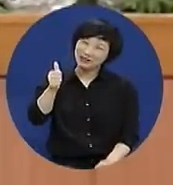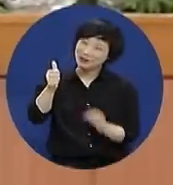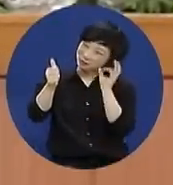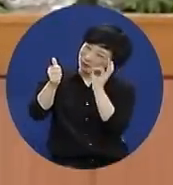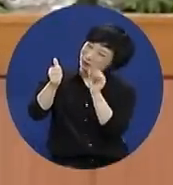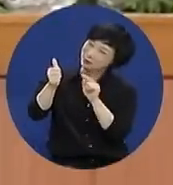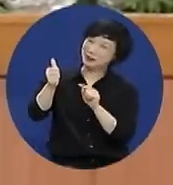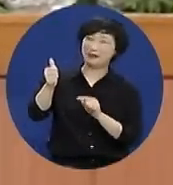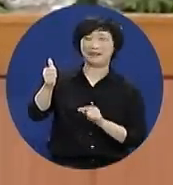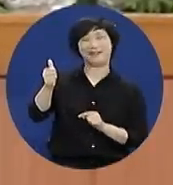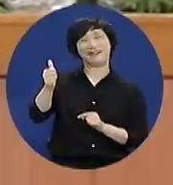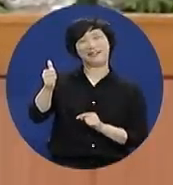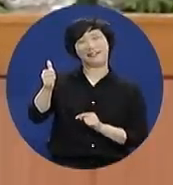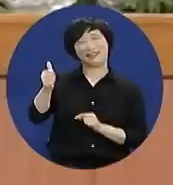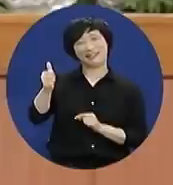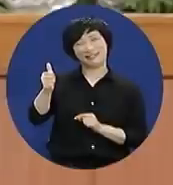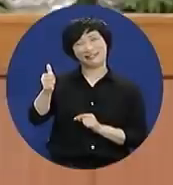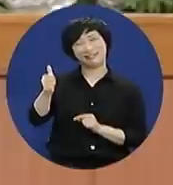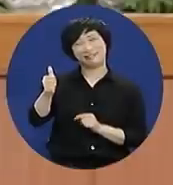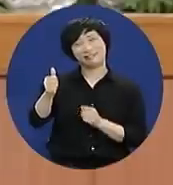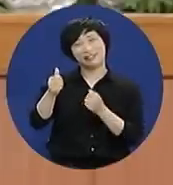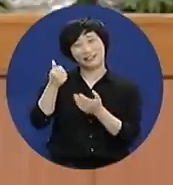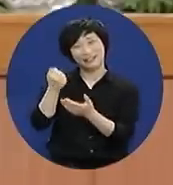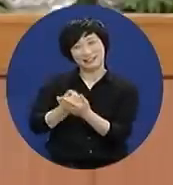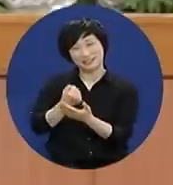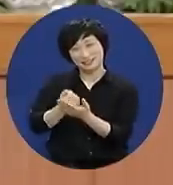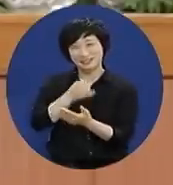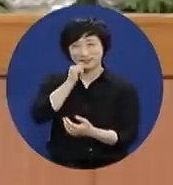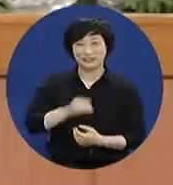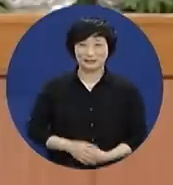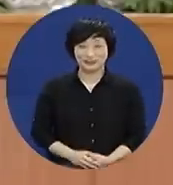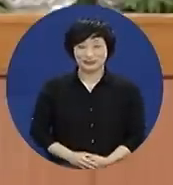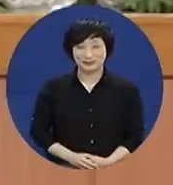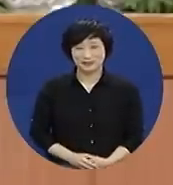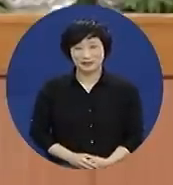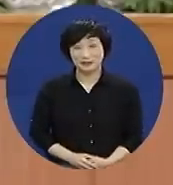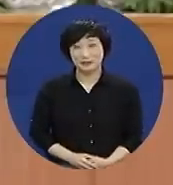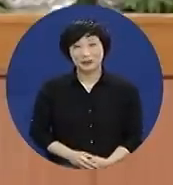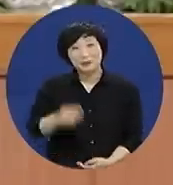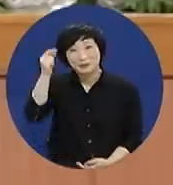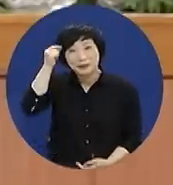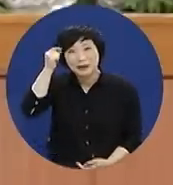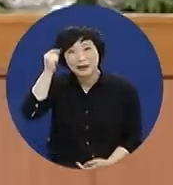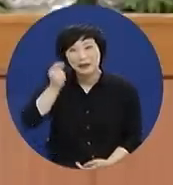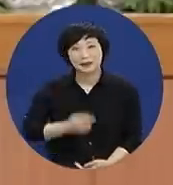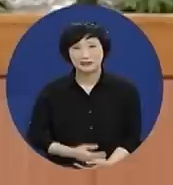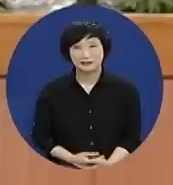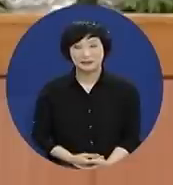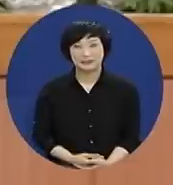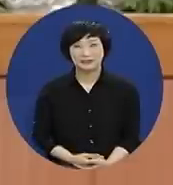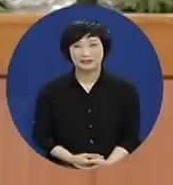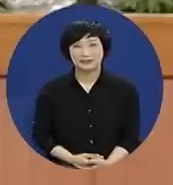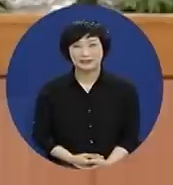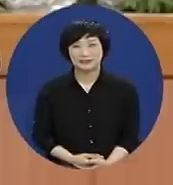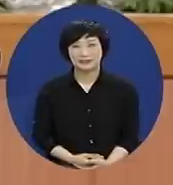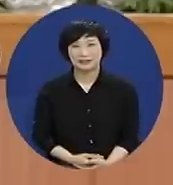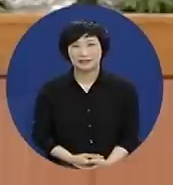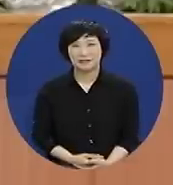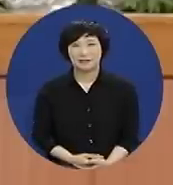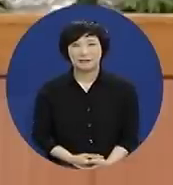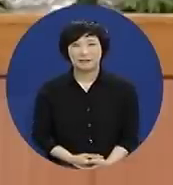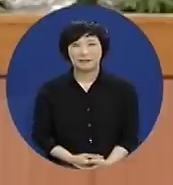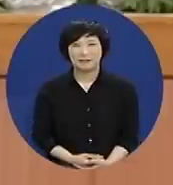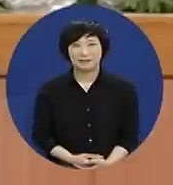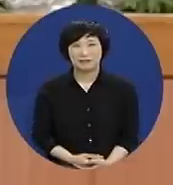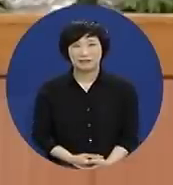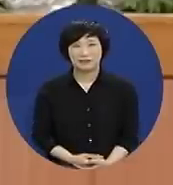見ると不便に思わざる得ないですなぜかというと